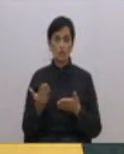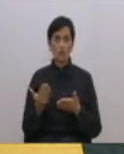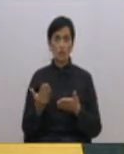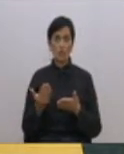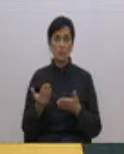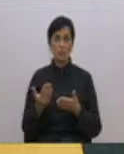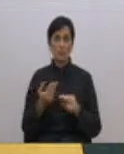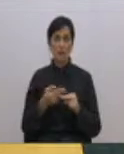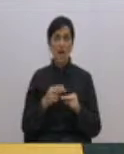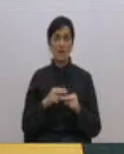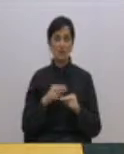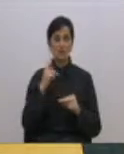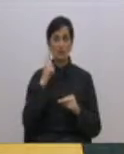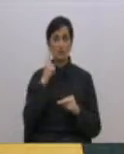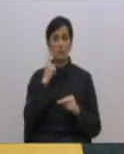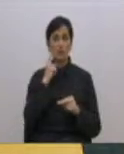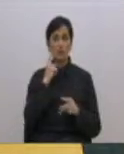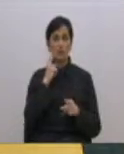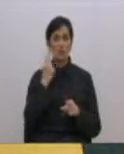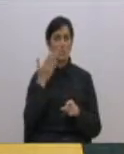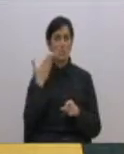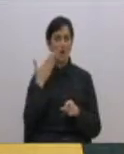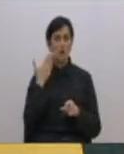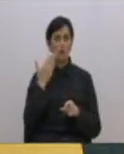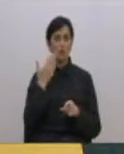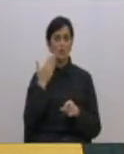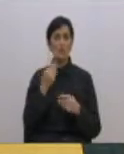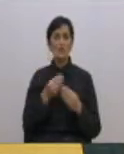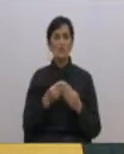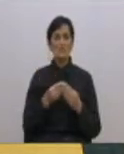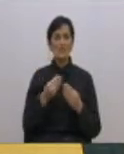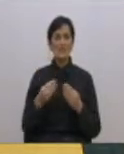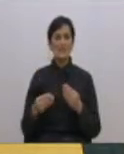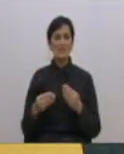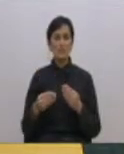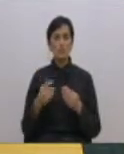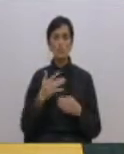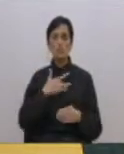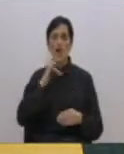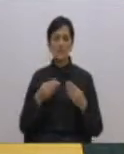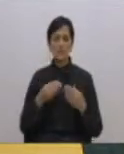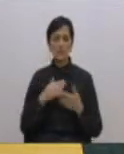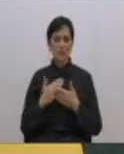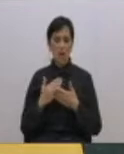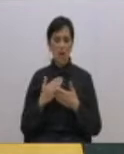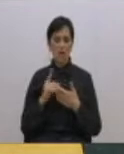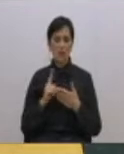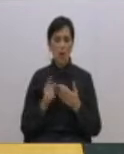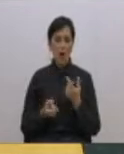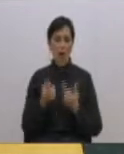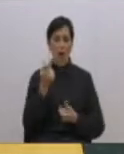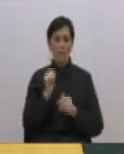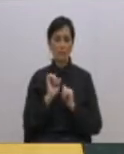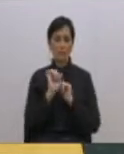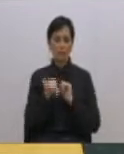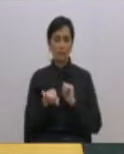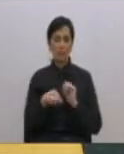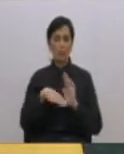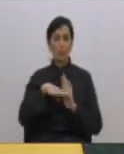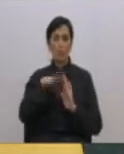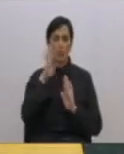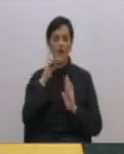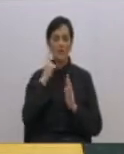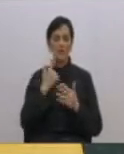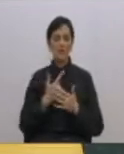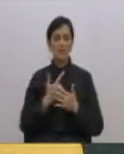es picrop, marti vi discriminațiul, așa vi tot iar vi tot cață discriminațiul, marti vi tot plul, da, upro uketesi, upro